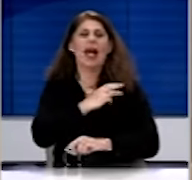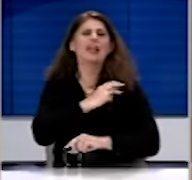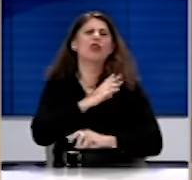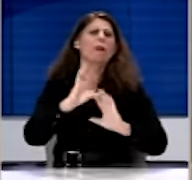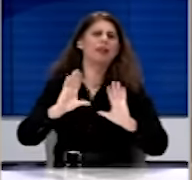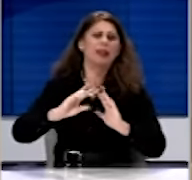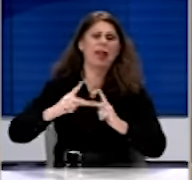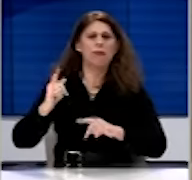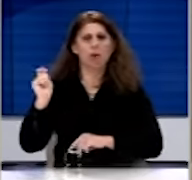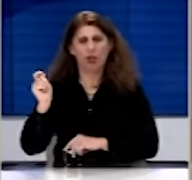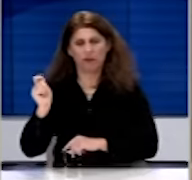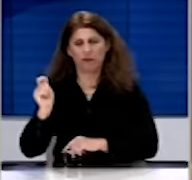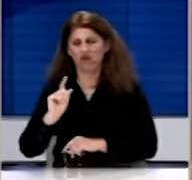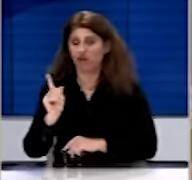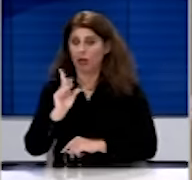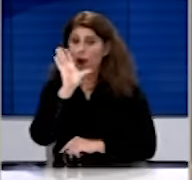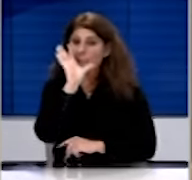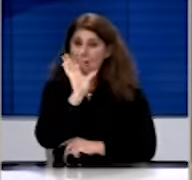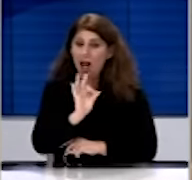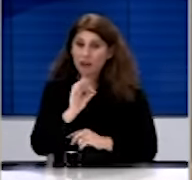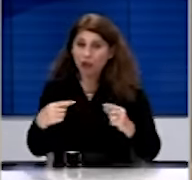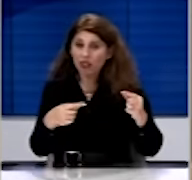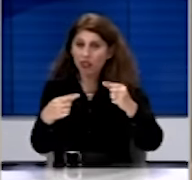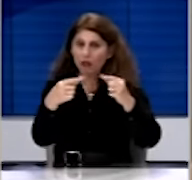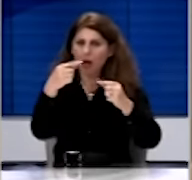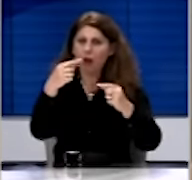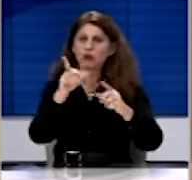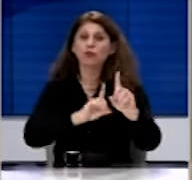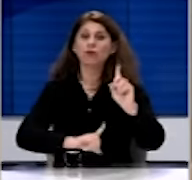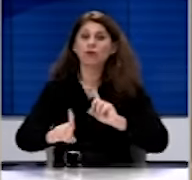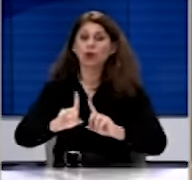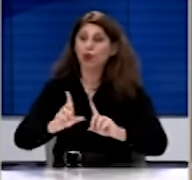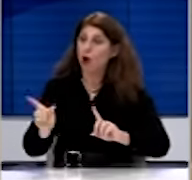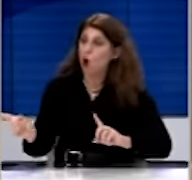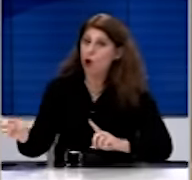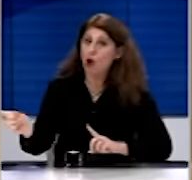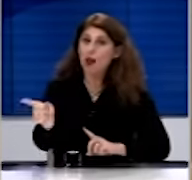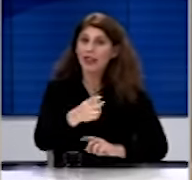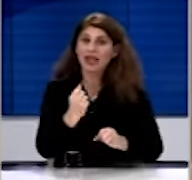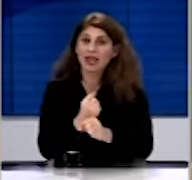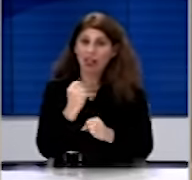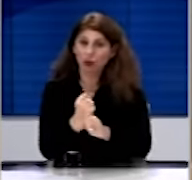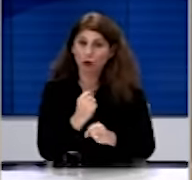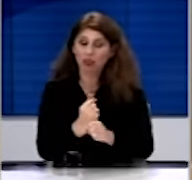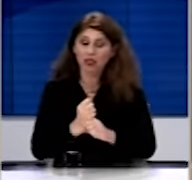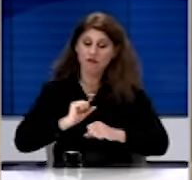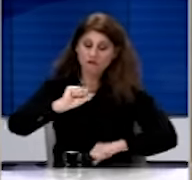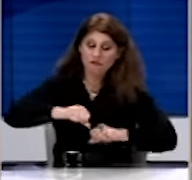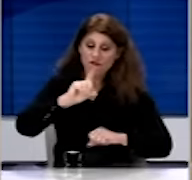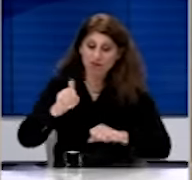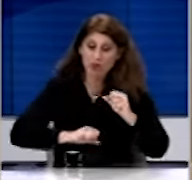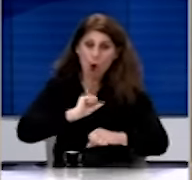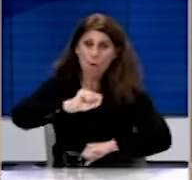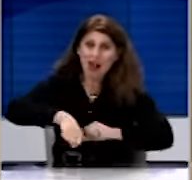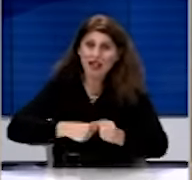αξιωματική αντιπολίτευση. Πραγματικός αντίπαλός σας είναι όλοι εκείνοι οι εργαζόμενοι, οι βιοπαλαιστές,